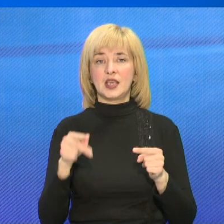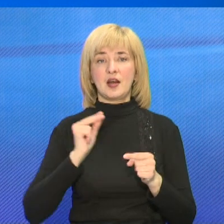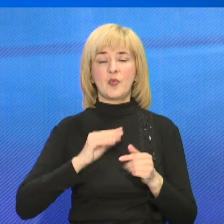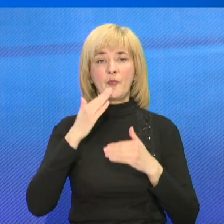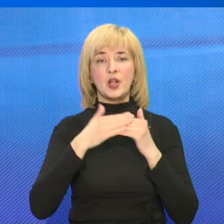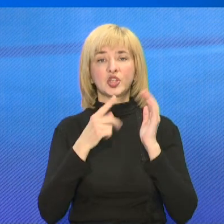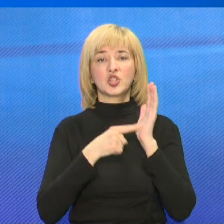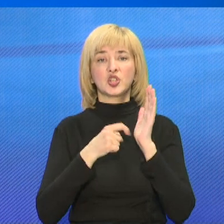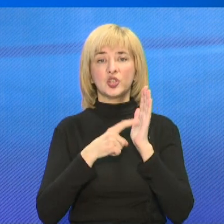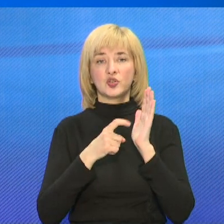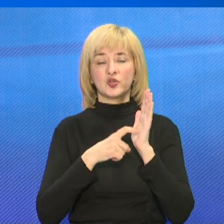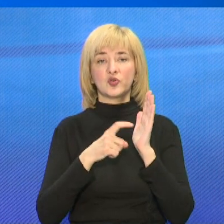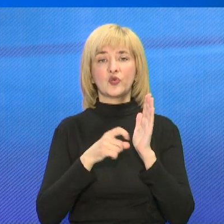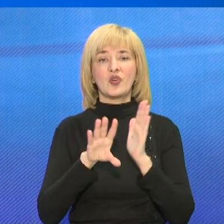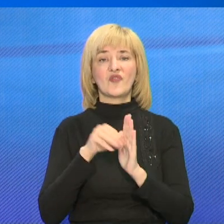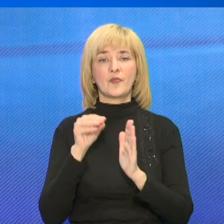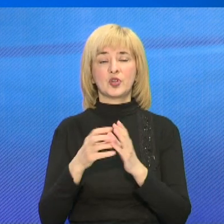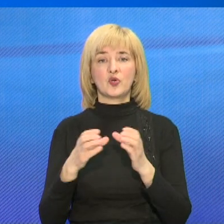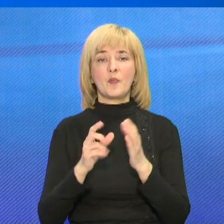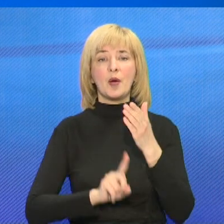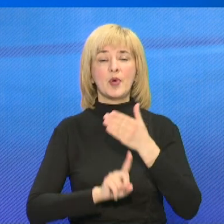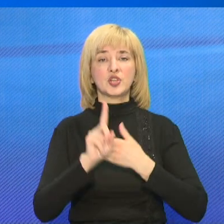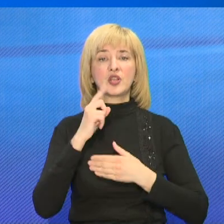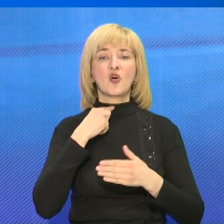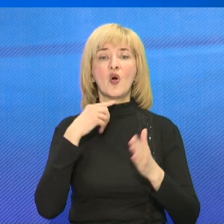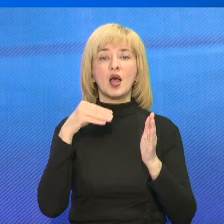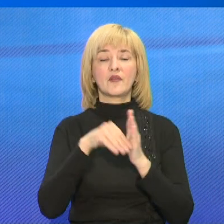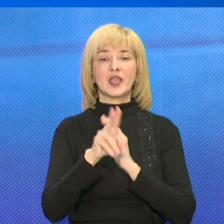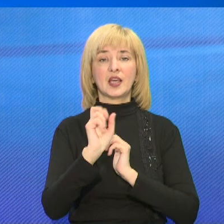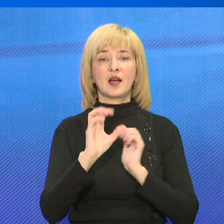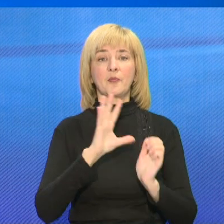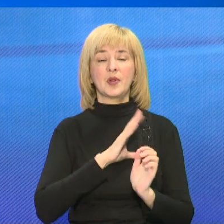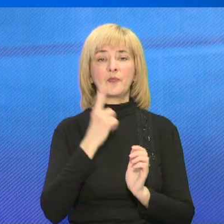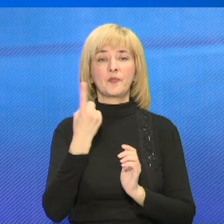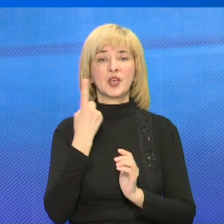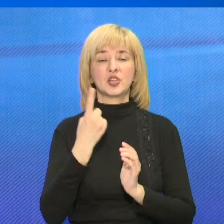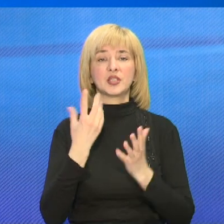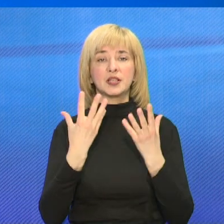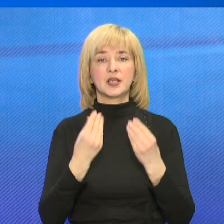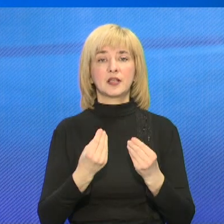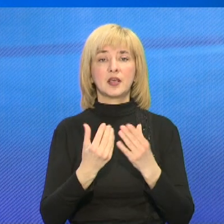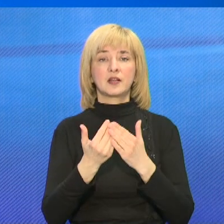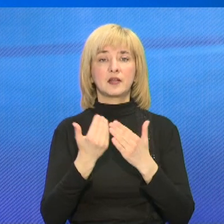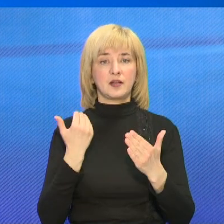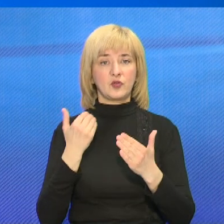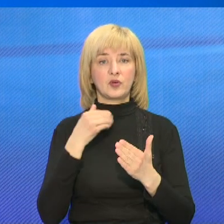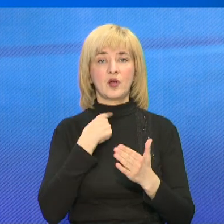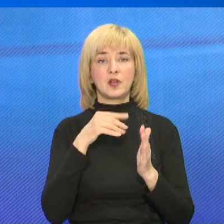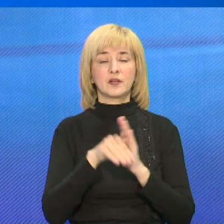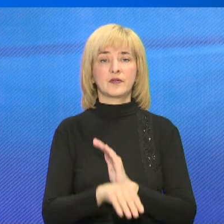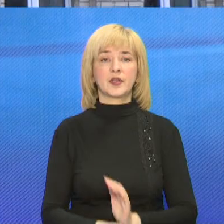6 сотняў выбарчых участкаў. А пачатку галасавання, як прайшоў першы дзень датэрміновага, у відэасюжэце.